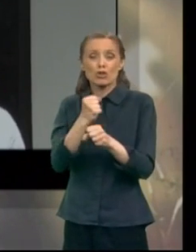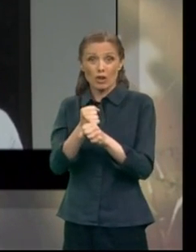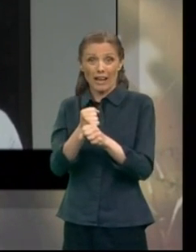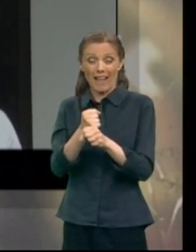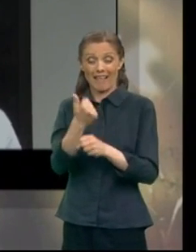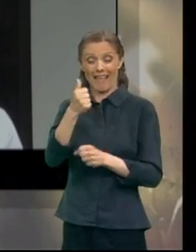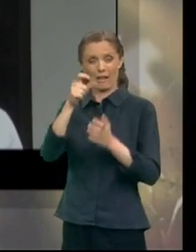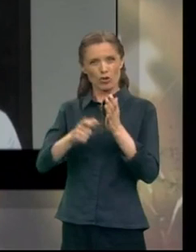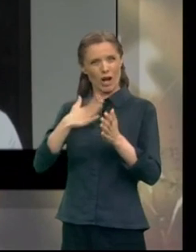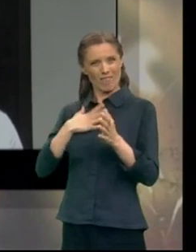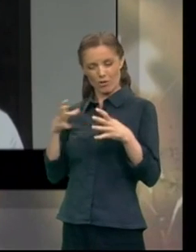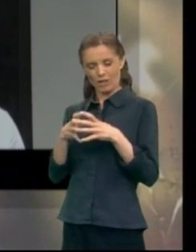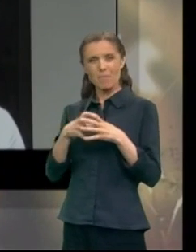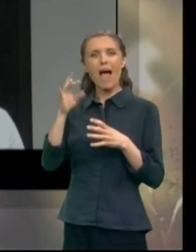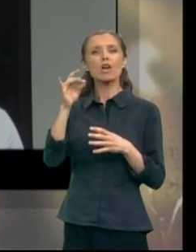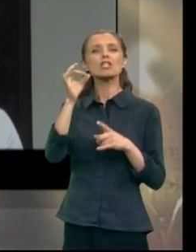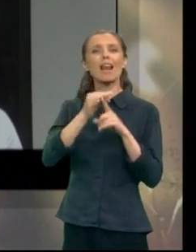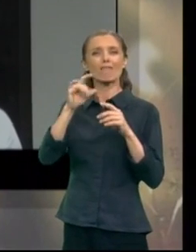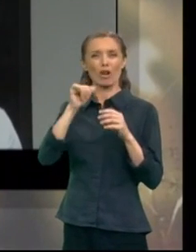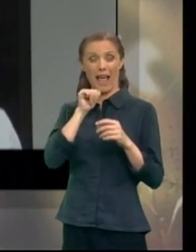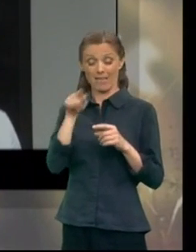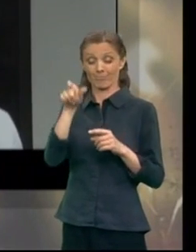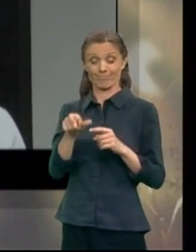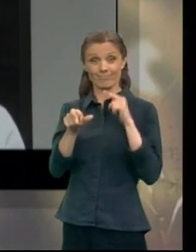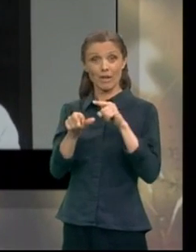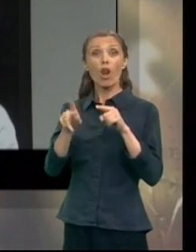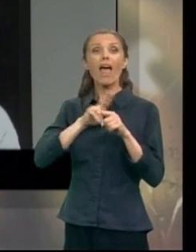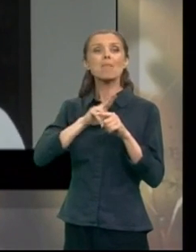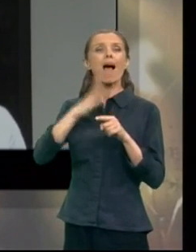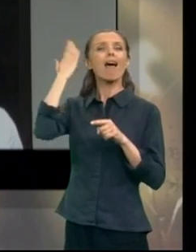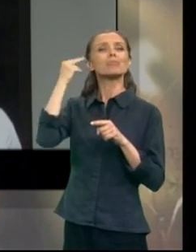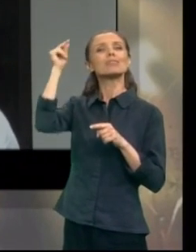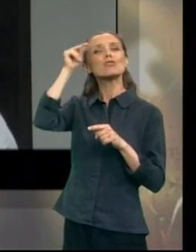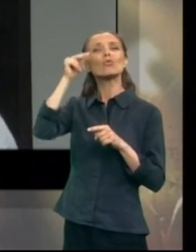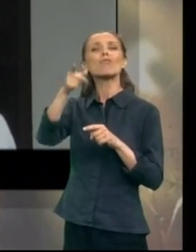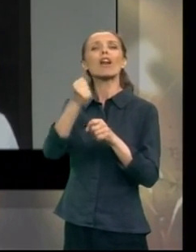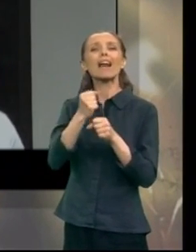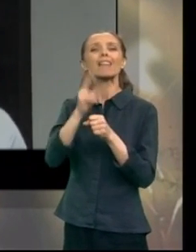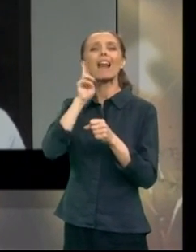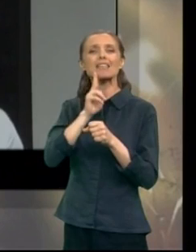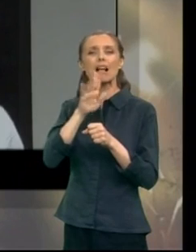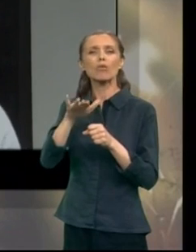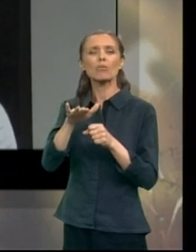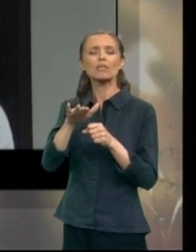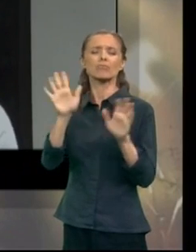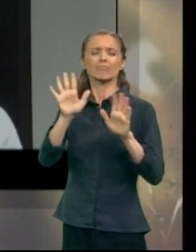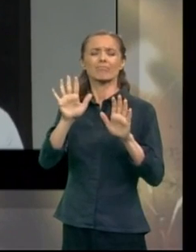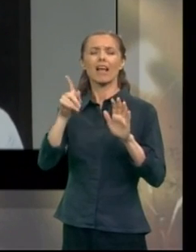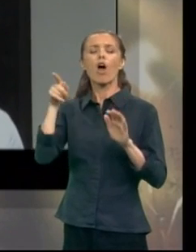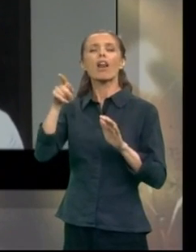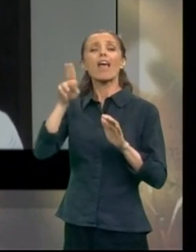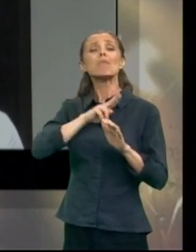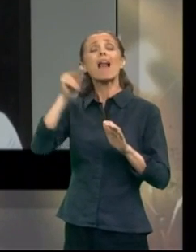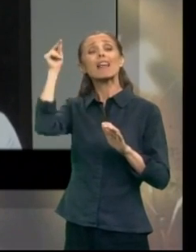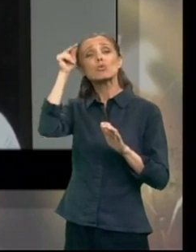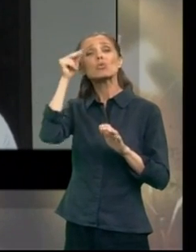članova tima, Rozalija Foraj, je imala iskustvo radeći sa gluvom decom i iskustvo sa decom